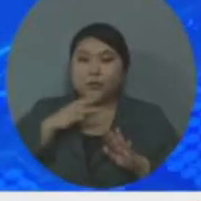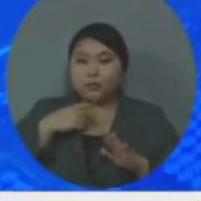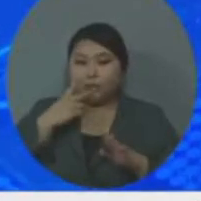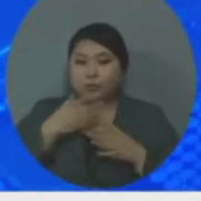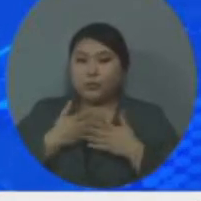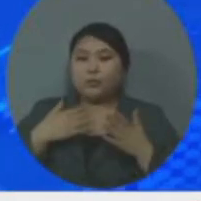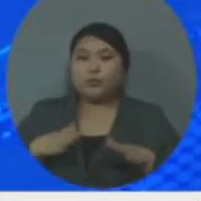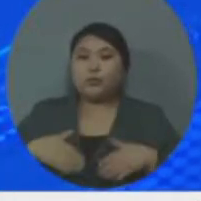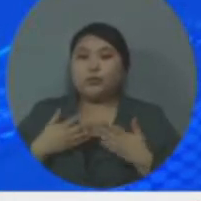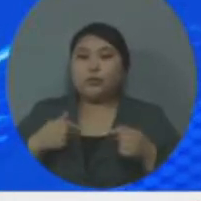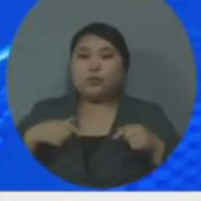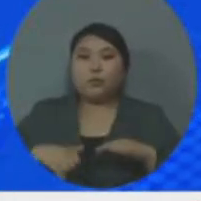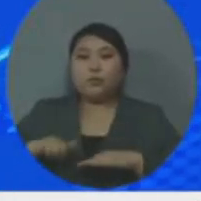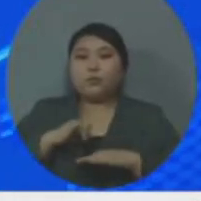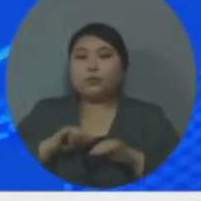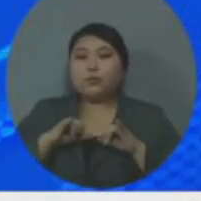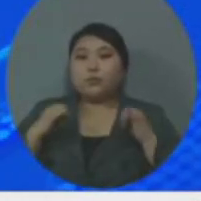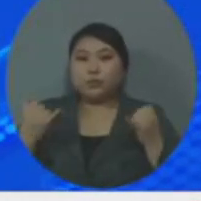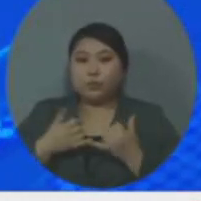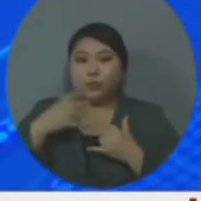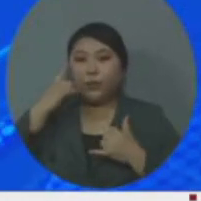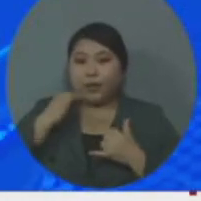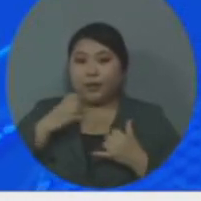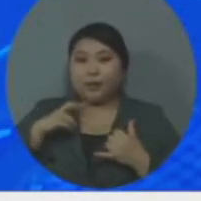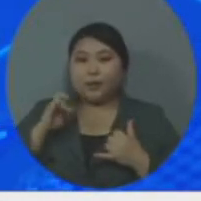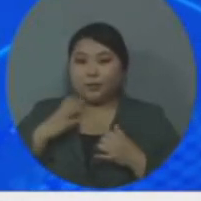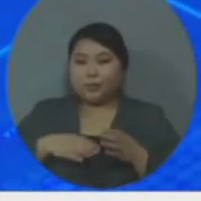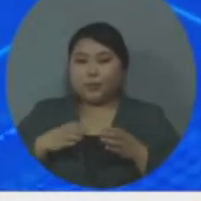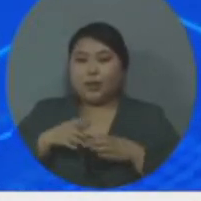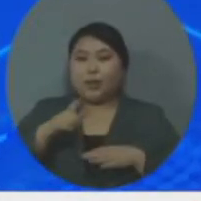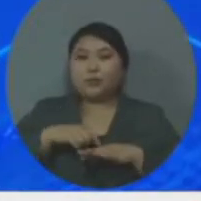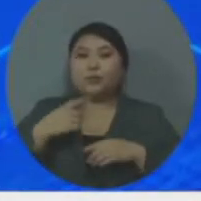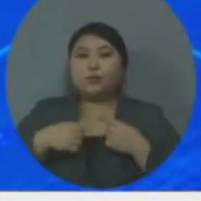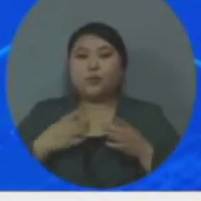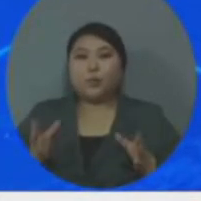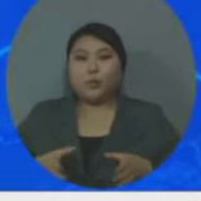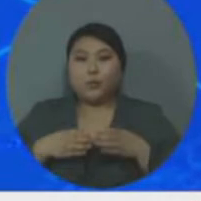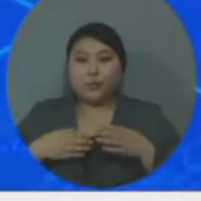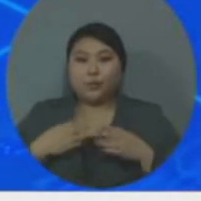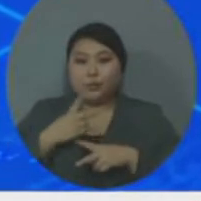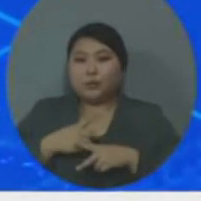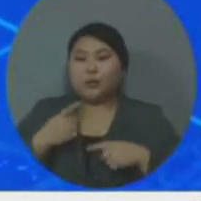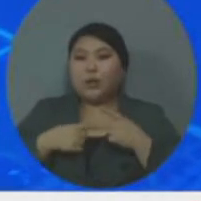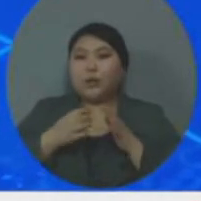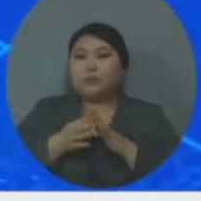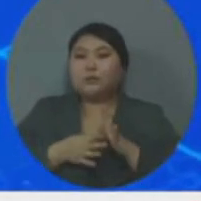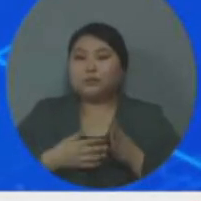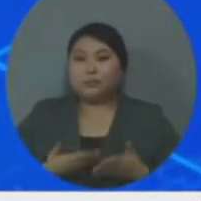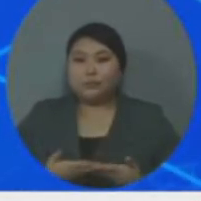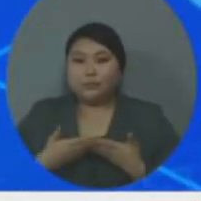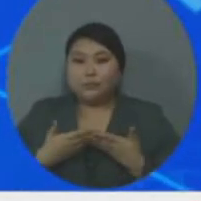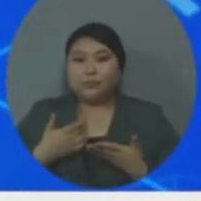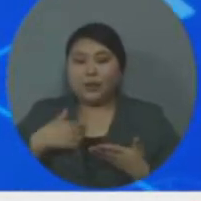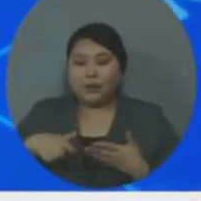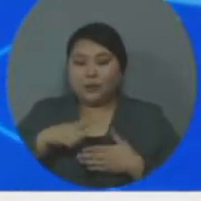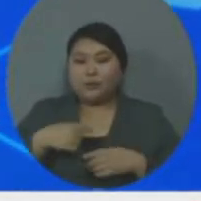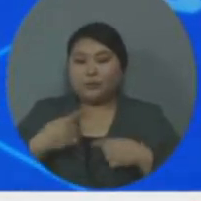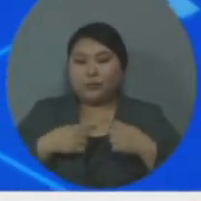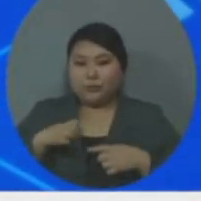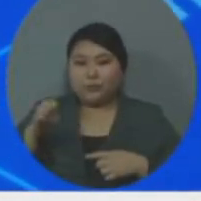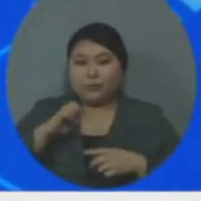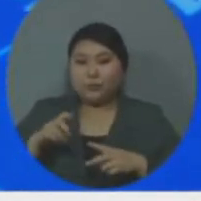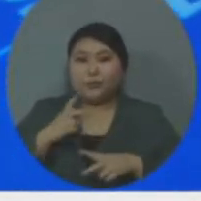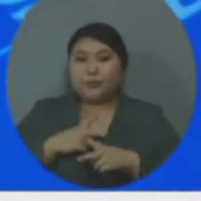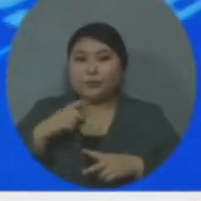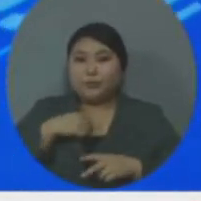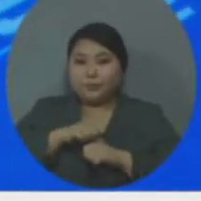хүчтэй хүргэе. Өнөөдөр улсын хурлын Монгол Ардын намын бүлэг газрын тухай багц хуулийн төслийг хэлэлцэх хэсгийг дэмжлээ. Газрын тухай ерөнхий хуулиас гадна иргэд